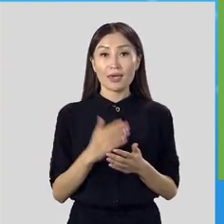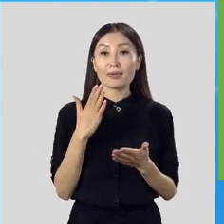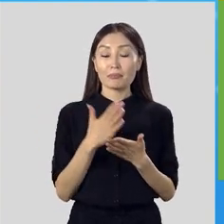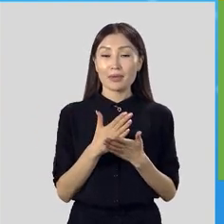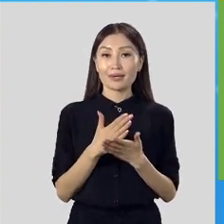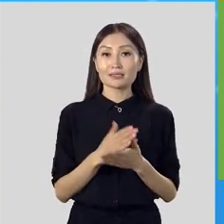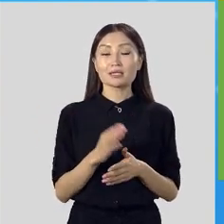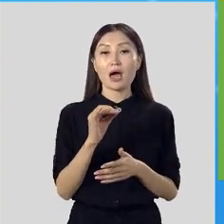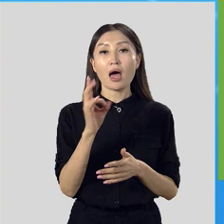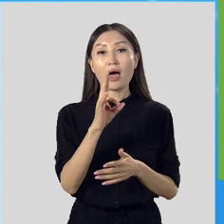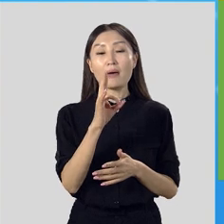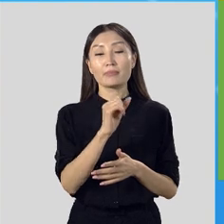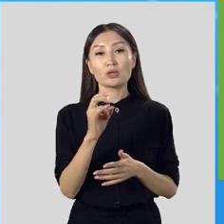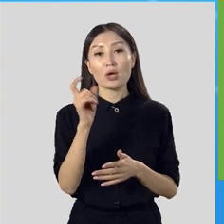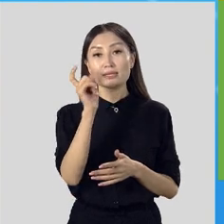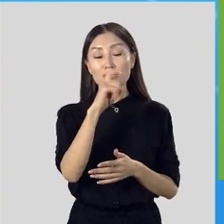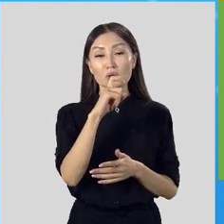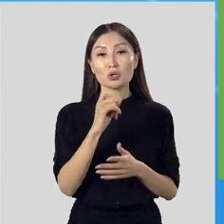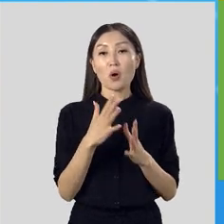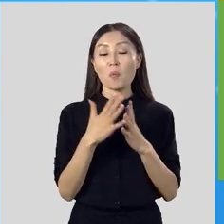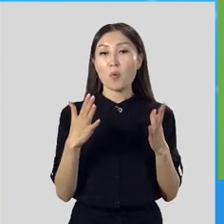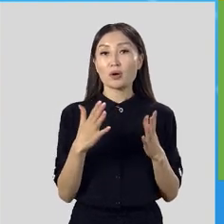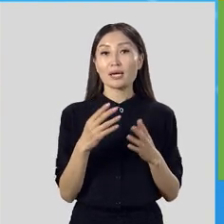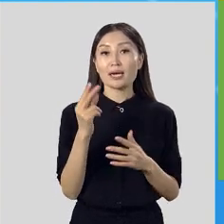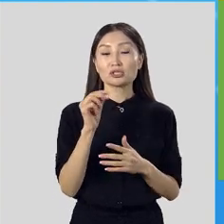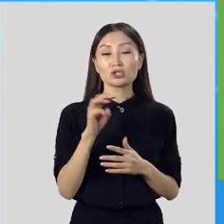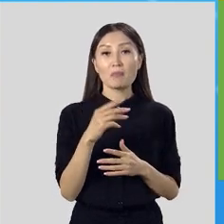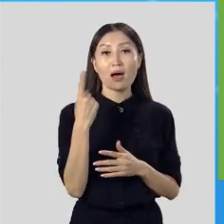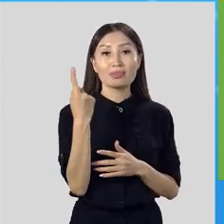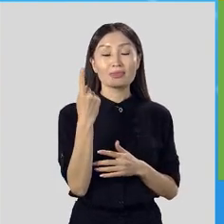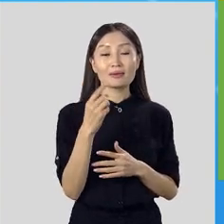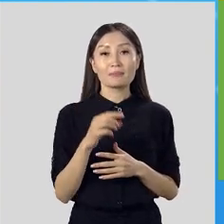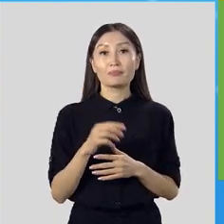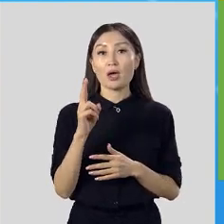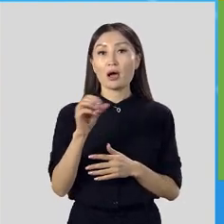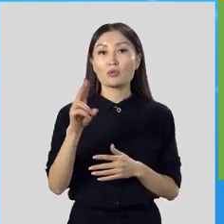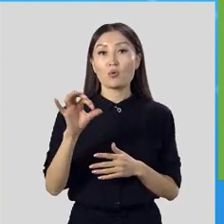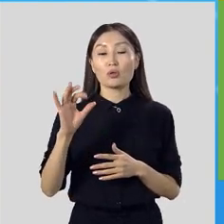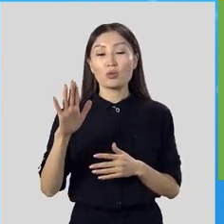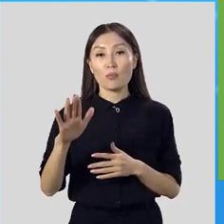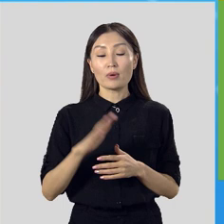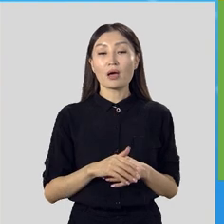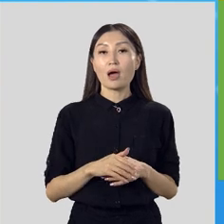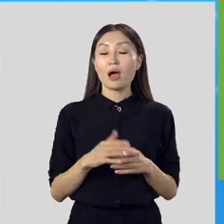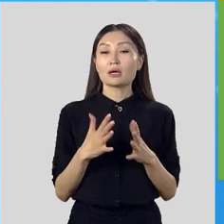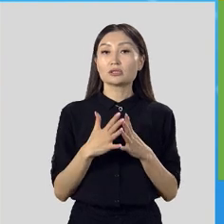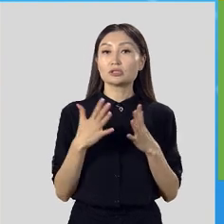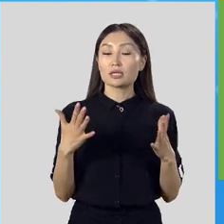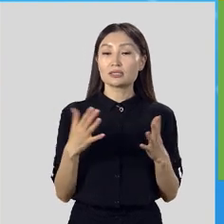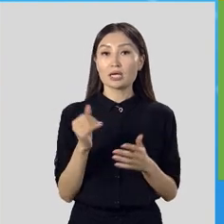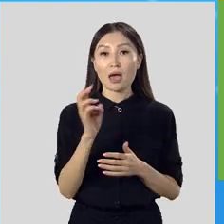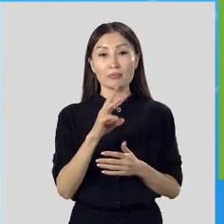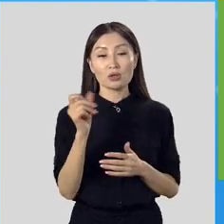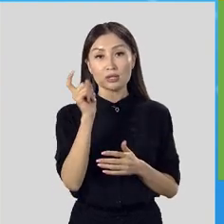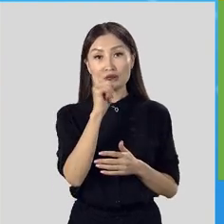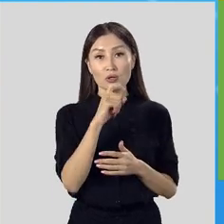Имеются аминокислоты, которые кодируются более чем одним триплетом или кодоном. Чаще аминокислоты